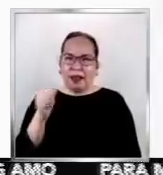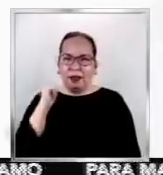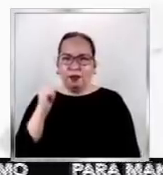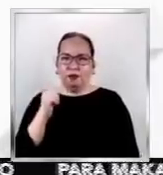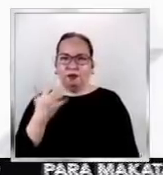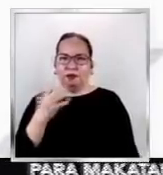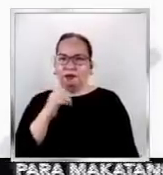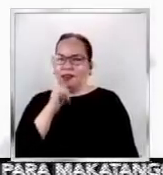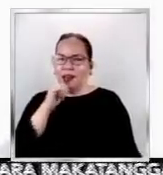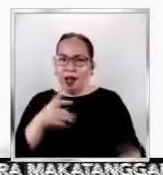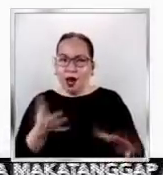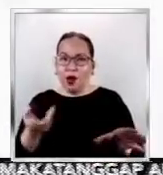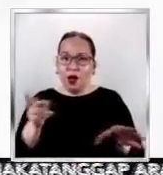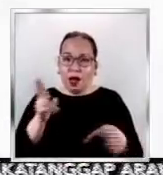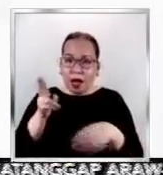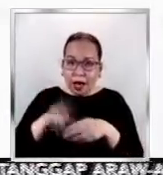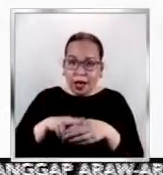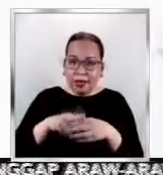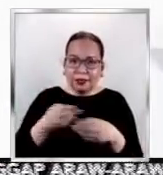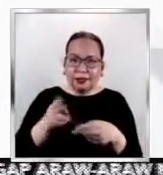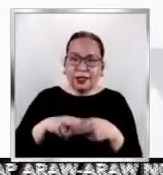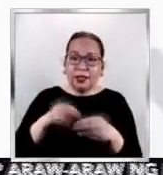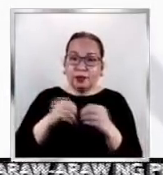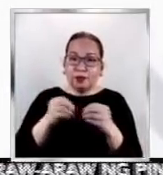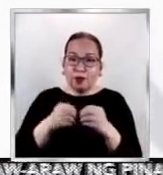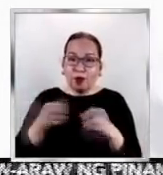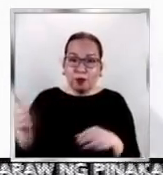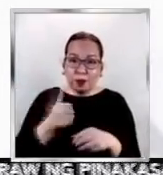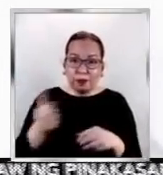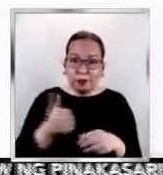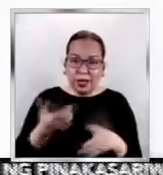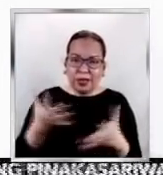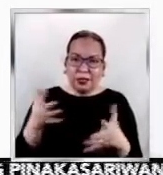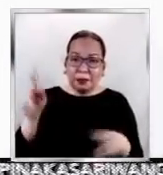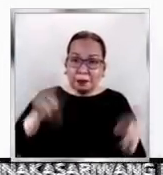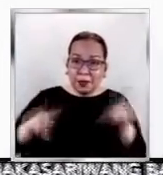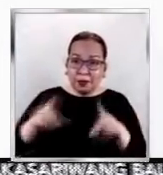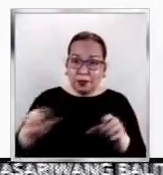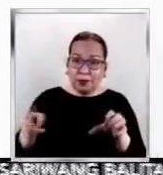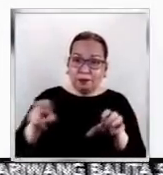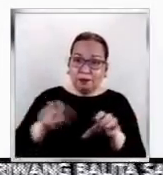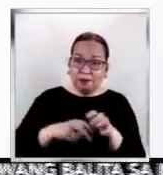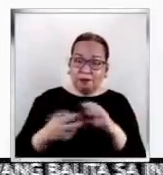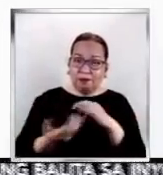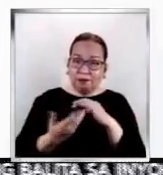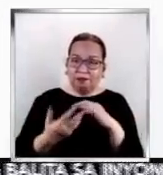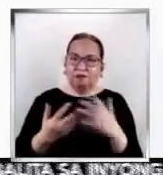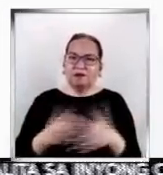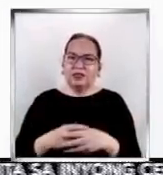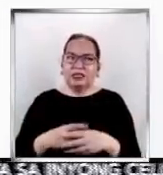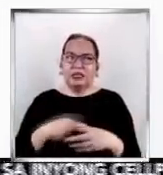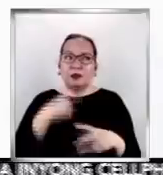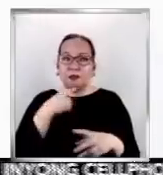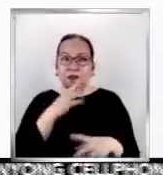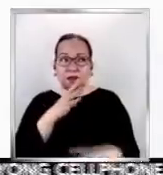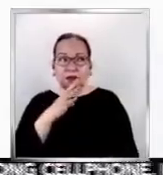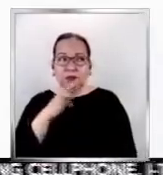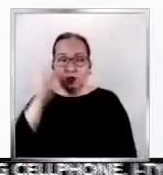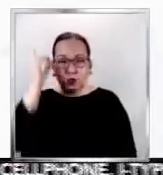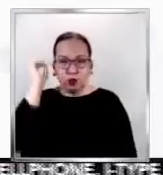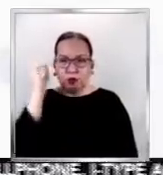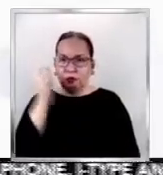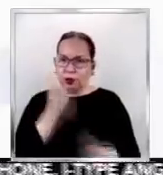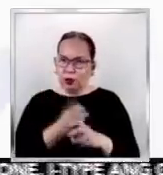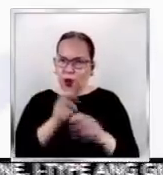kasing tukuyin kung ang hawaan ba nangyari sa public